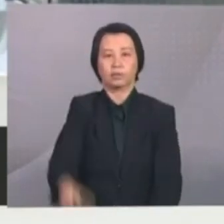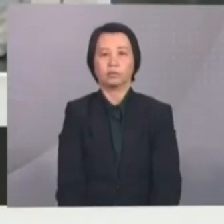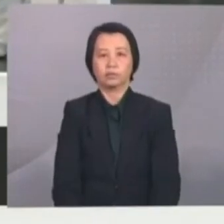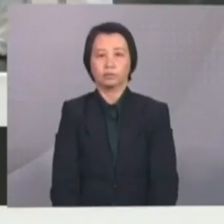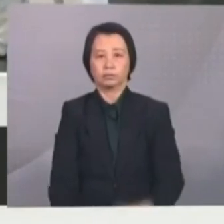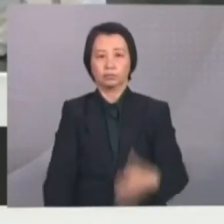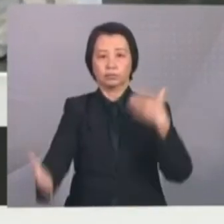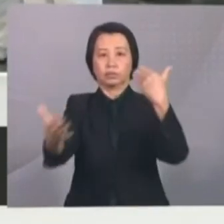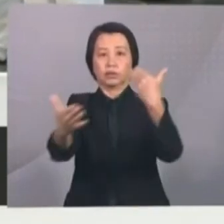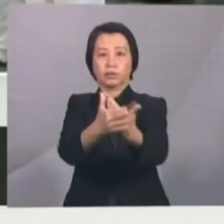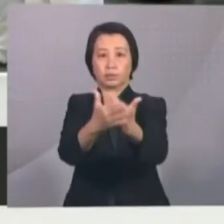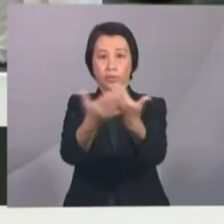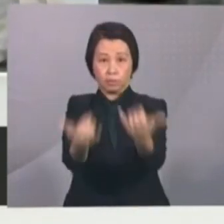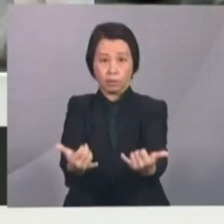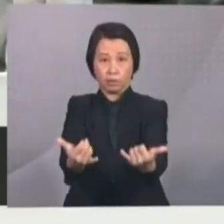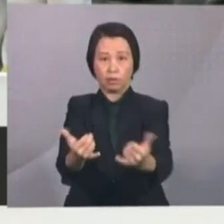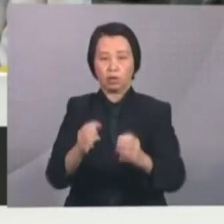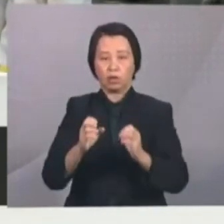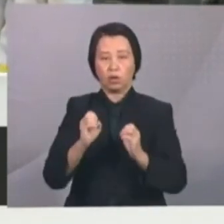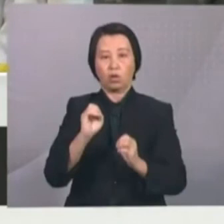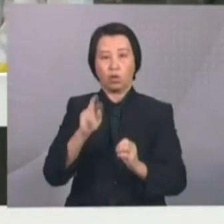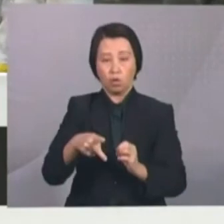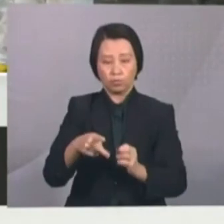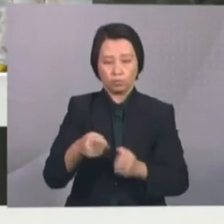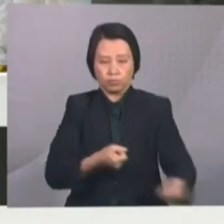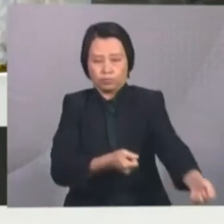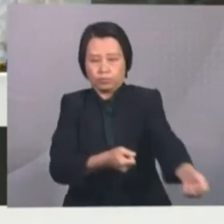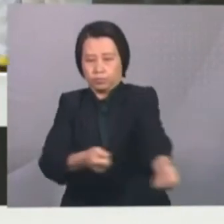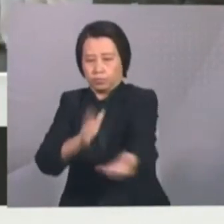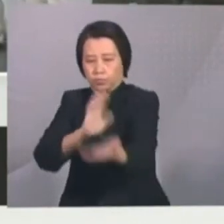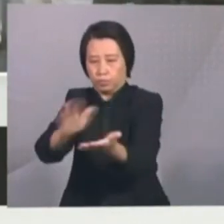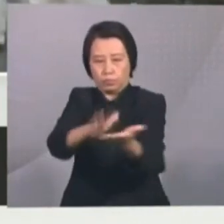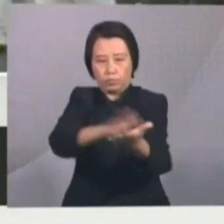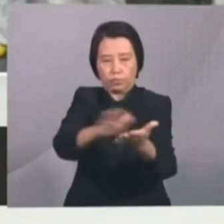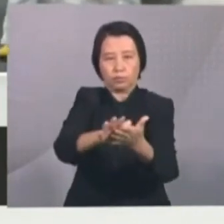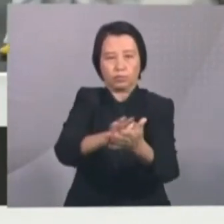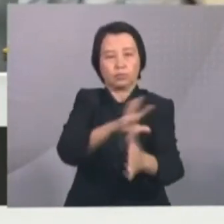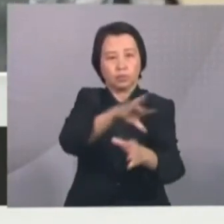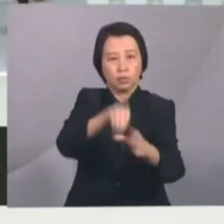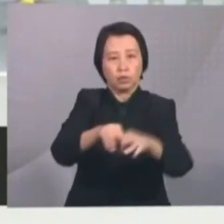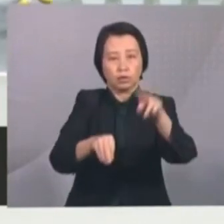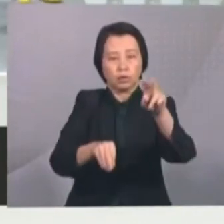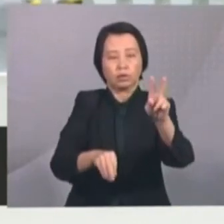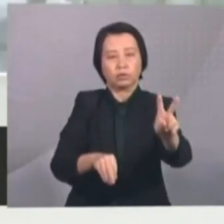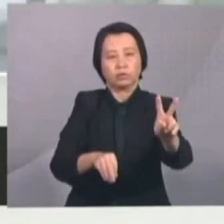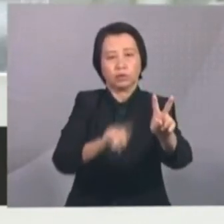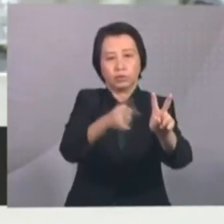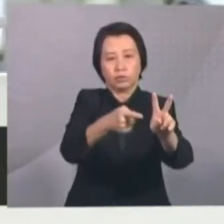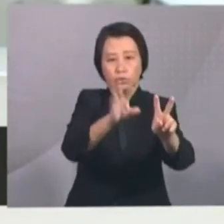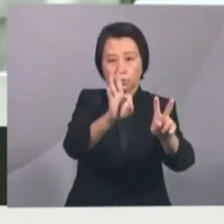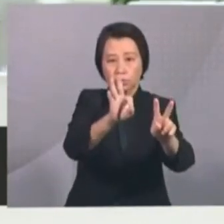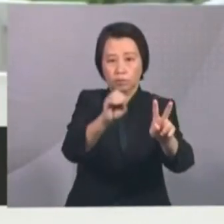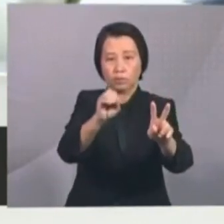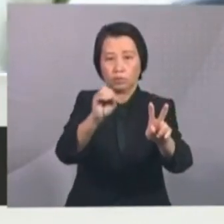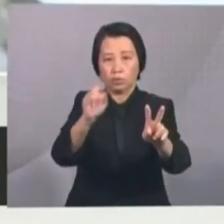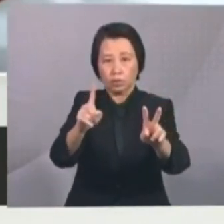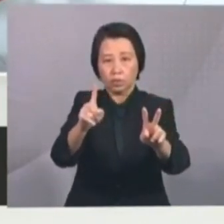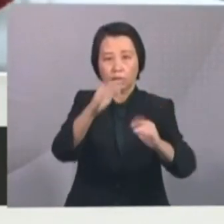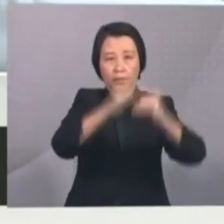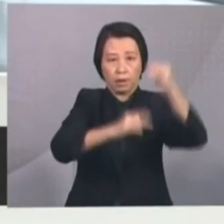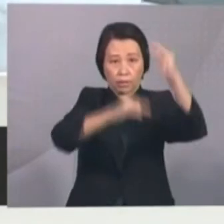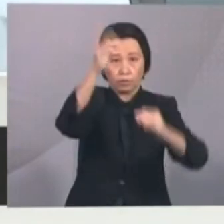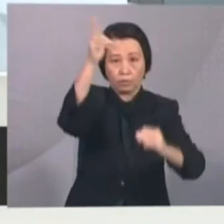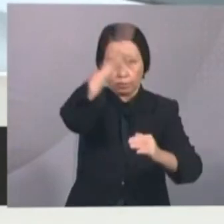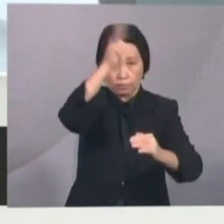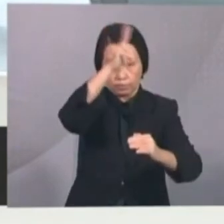sehingga kiri operasi sanitasi telah merangkum i2900 satu bangunan kerajaan